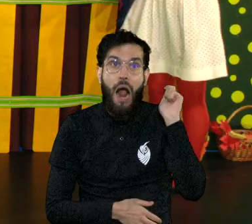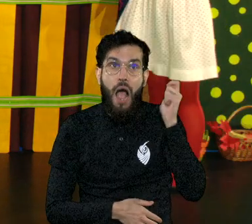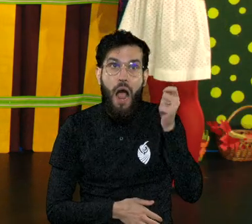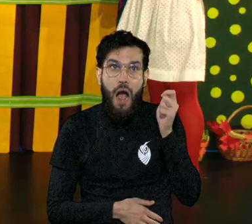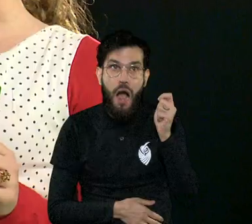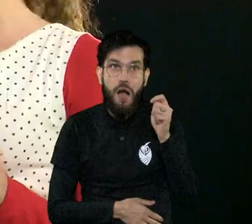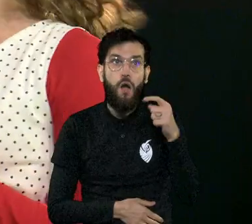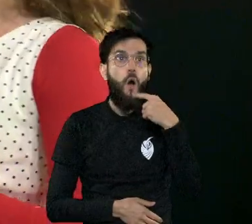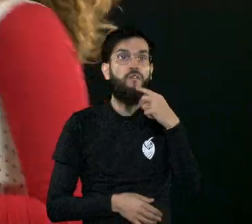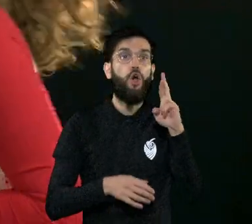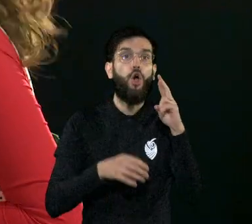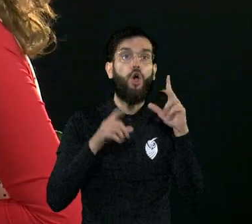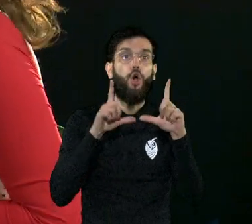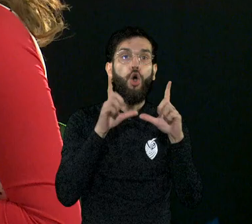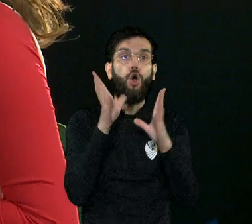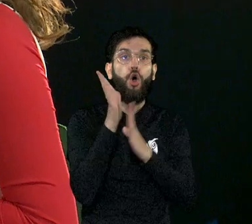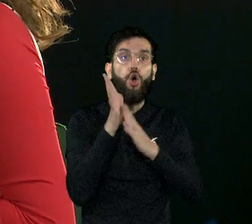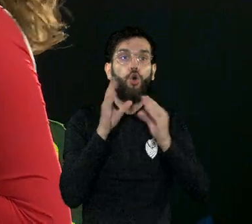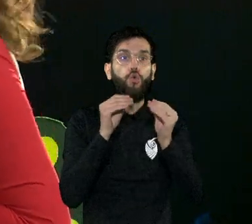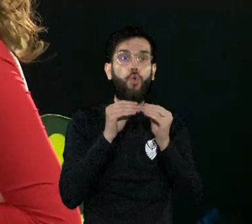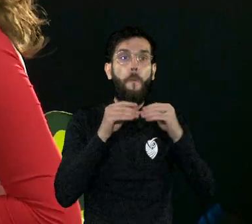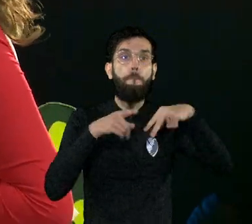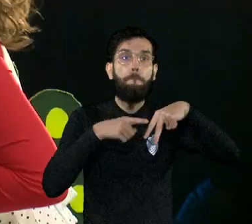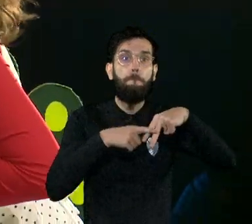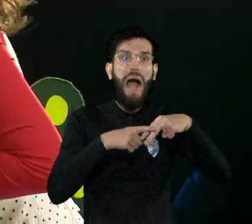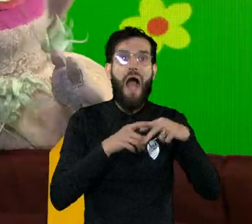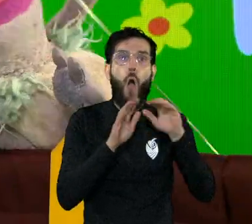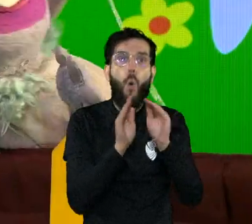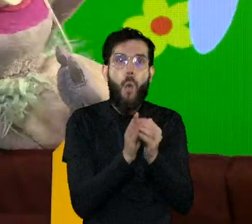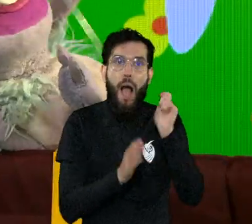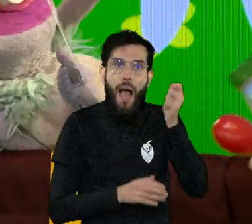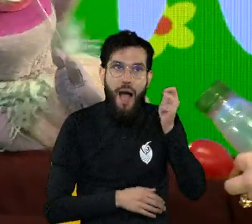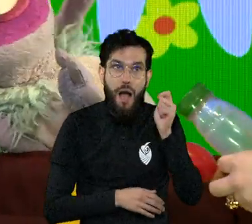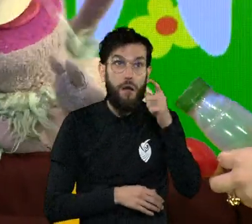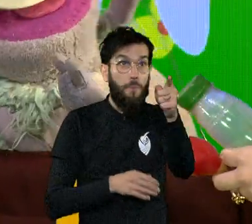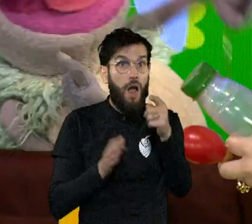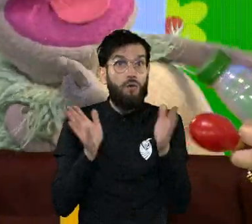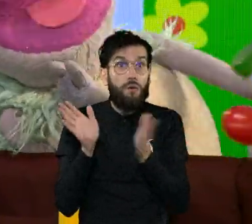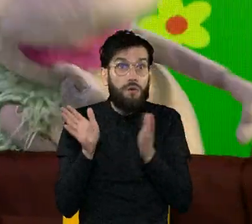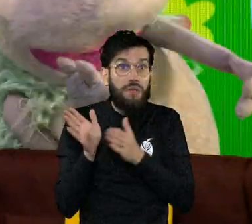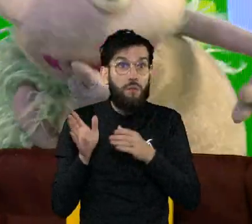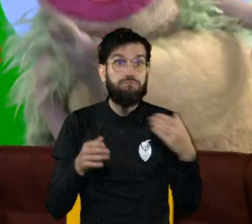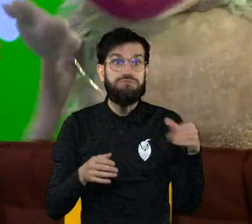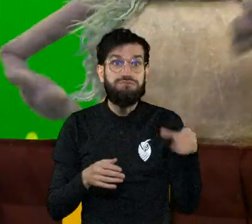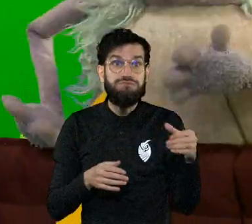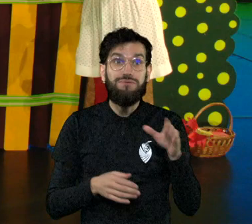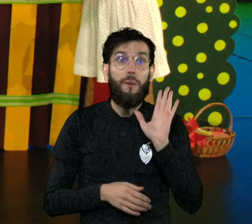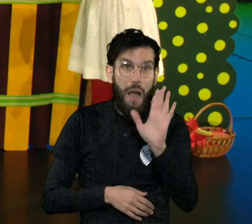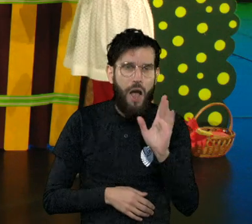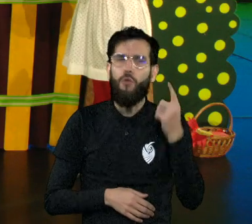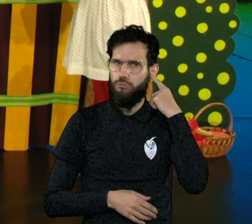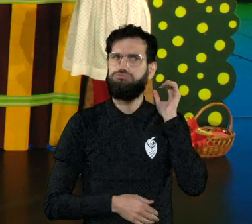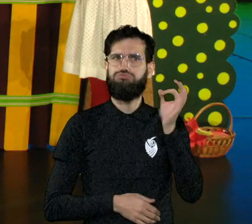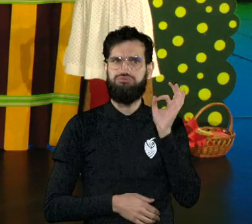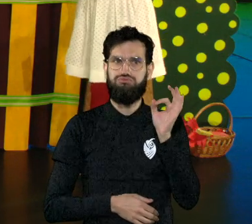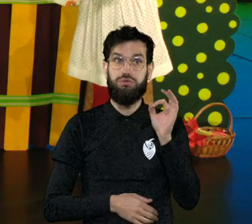ktorá sa volá rumbagula. Je, Murko, ty máš tamburínu. Wow. No, tak tá poriadne rachotí.